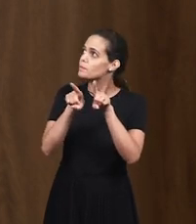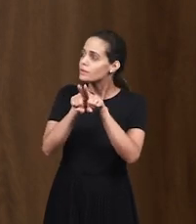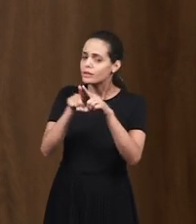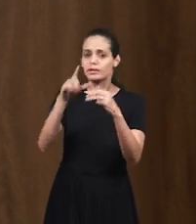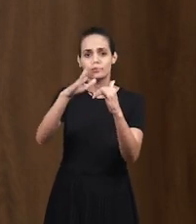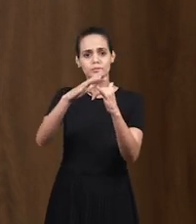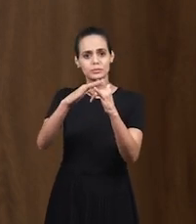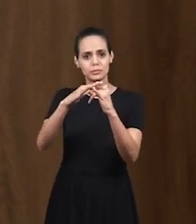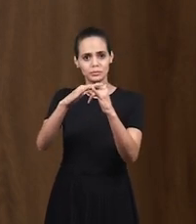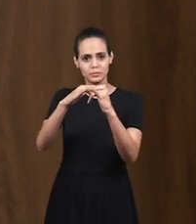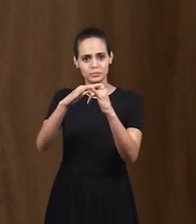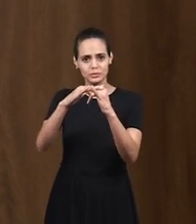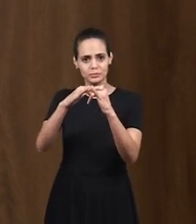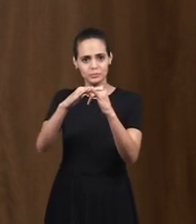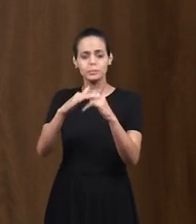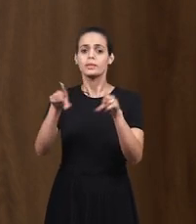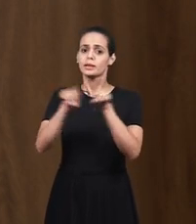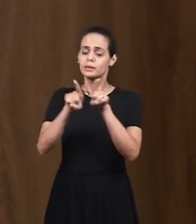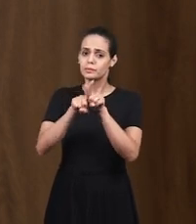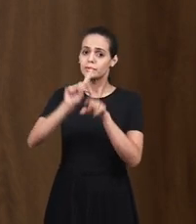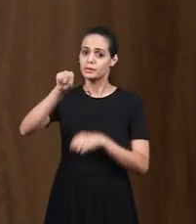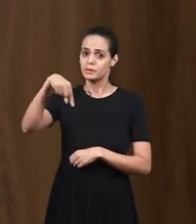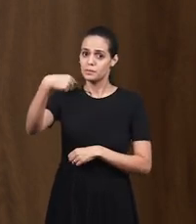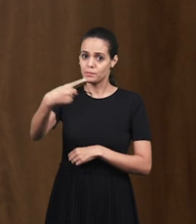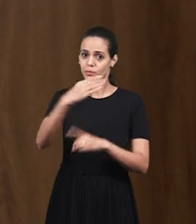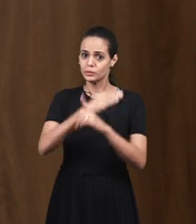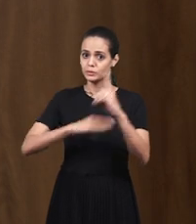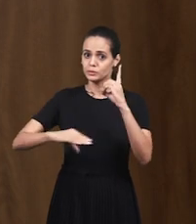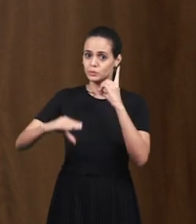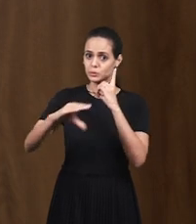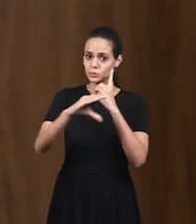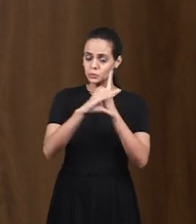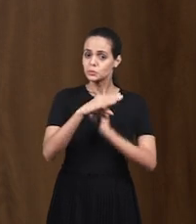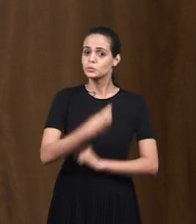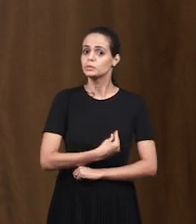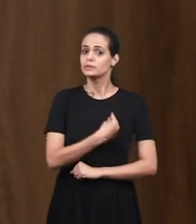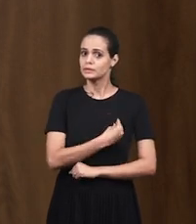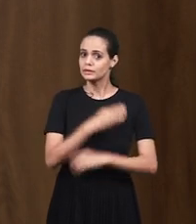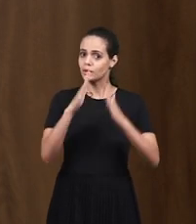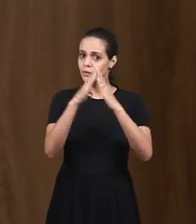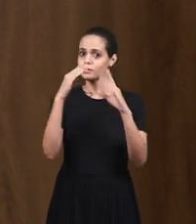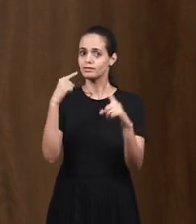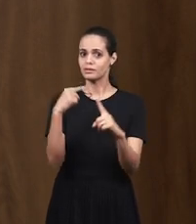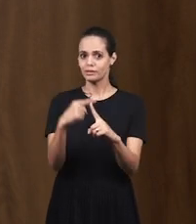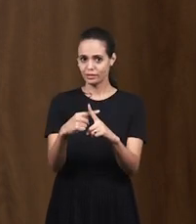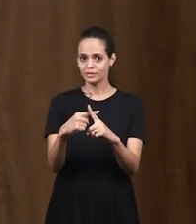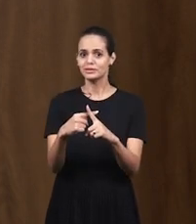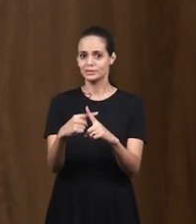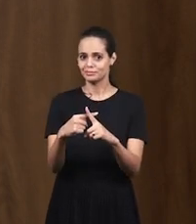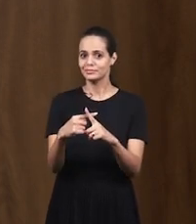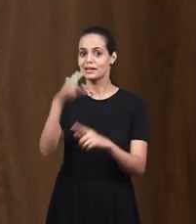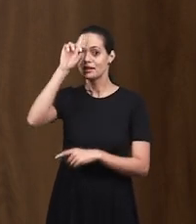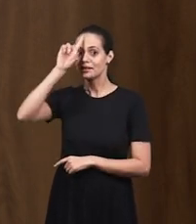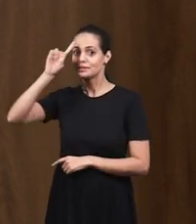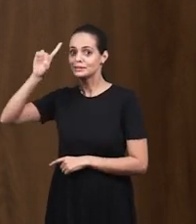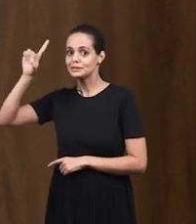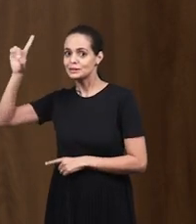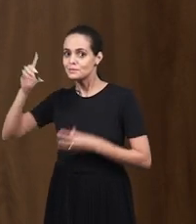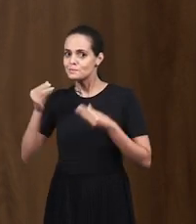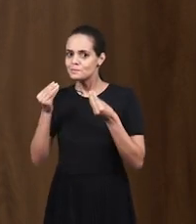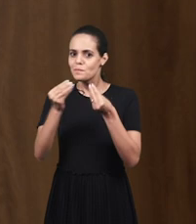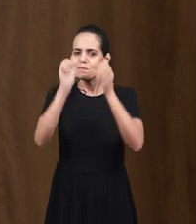со мной участвовал в богослужениях на Ютубе, потом мог пойти в церковь». Бог говорит: «Я